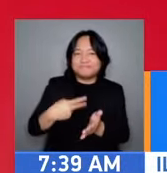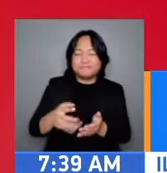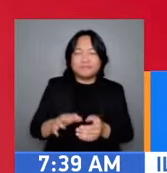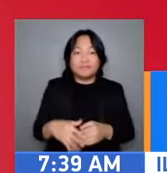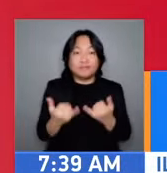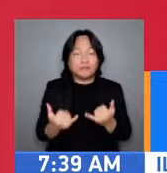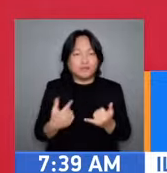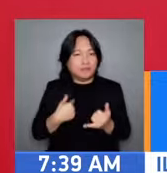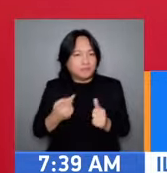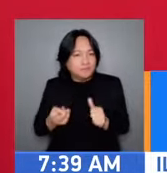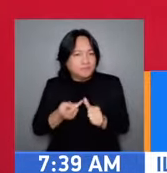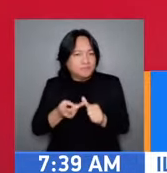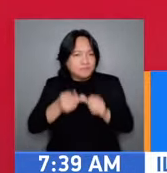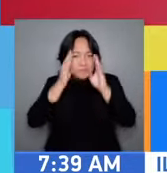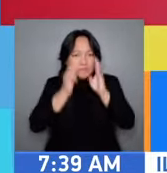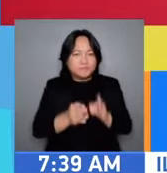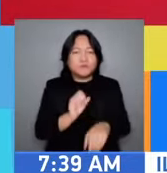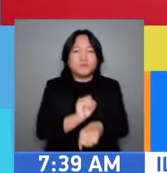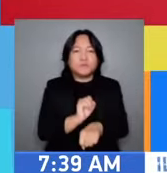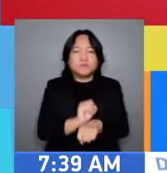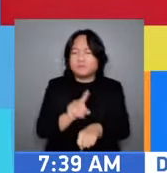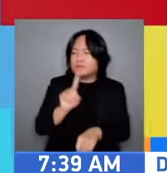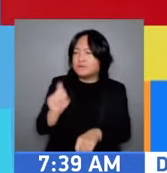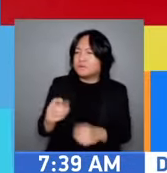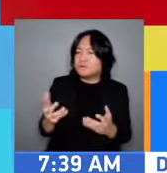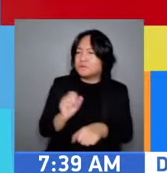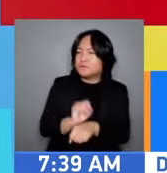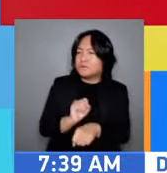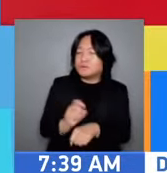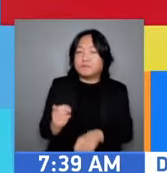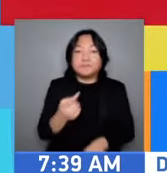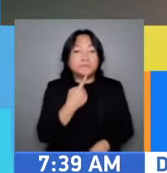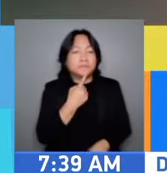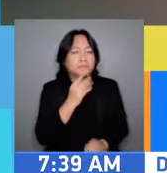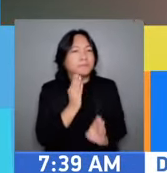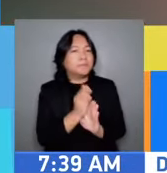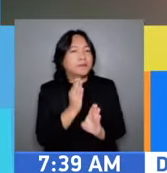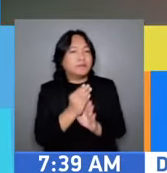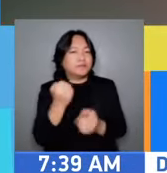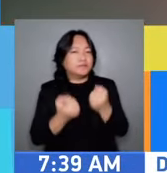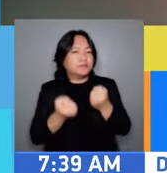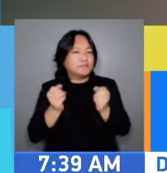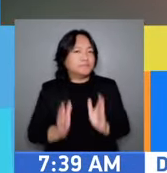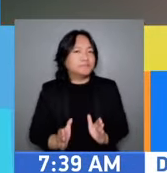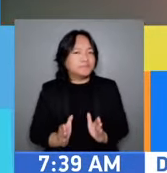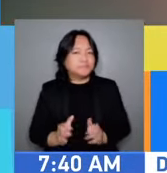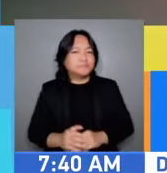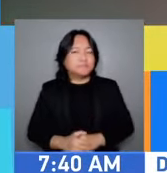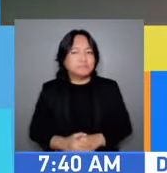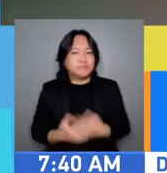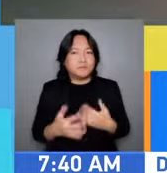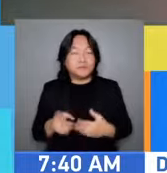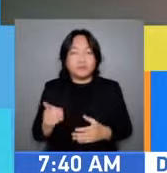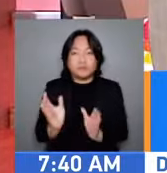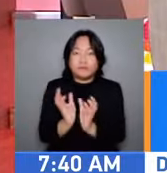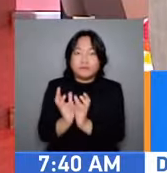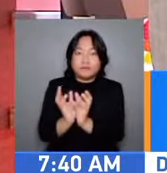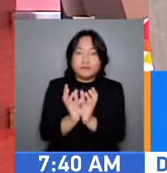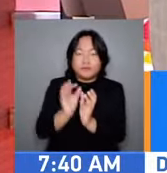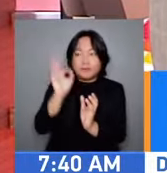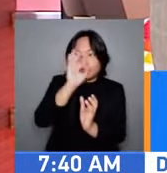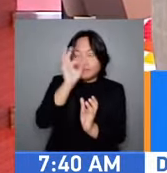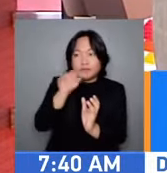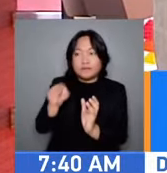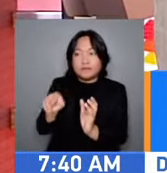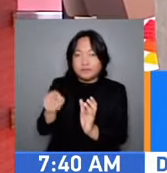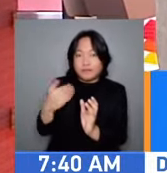Tama. Anong trabaho niyo doon? May bus driver. Bus driver. Yeah. So pag ganyan may event ka for the Filipino community, nagli-leave ka muna doon sa ano? Yes,